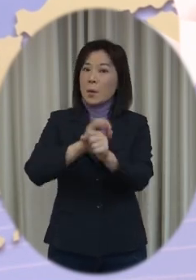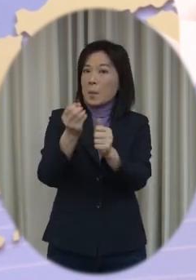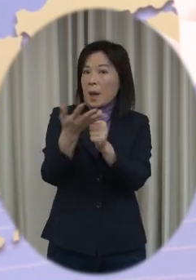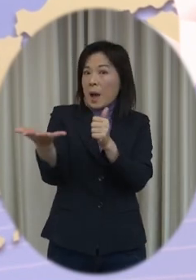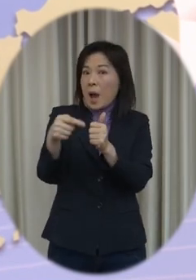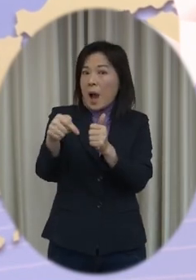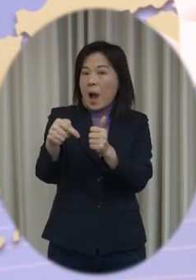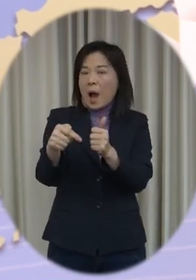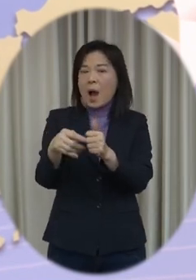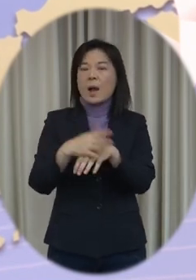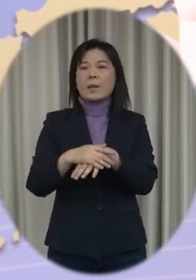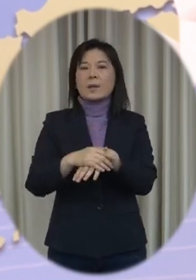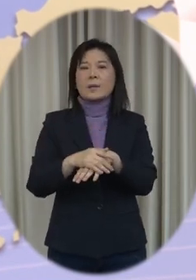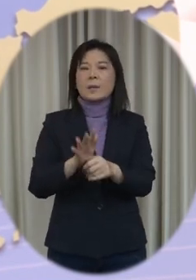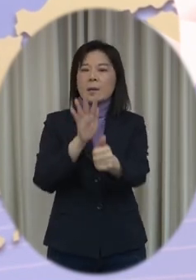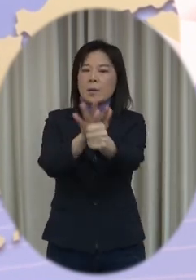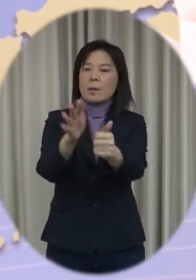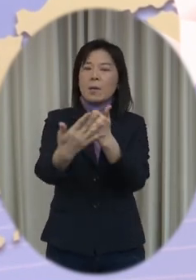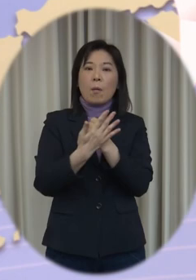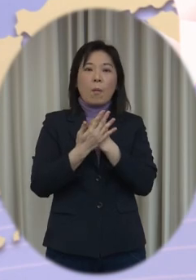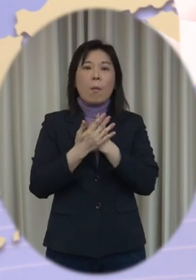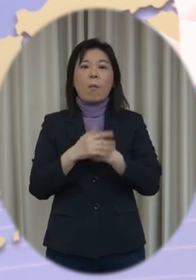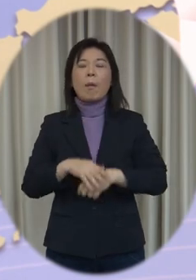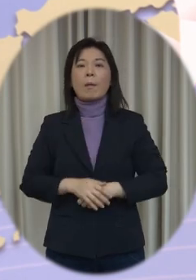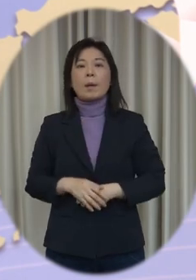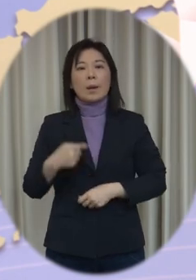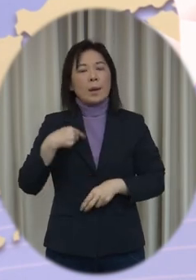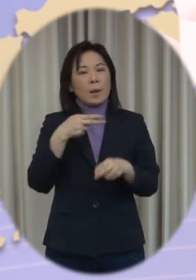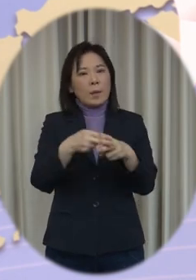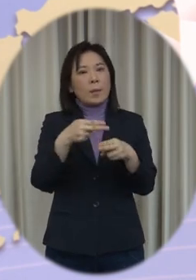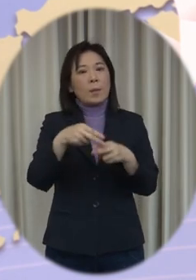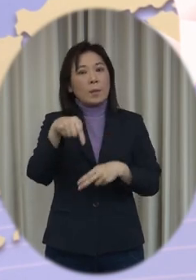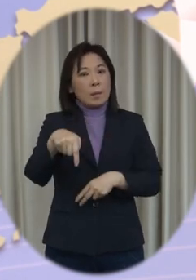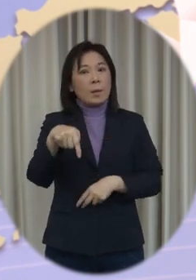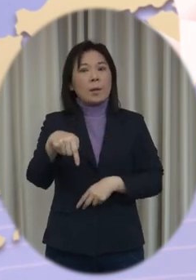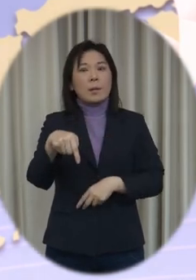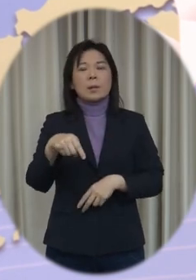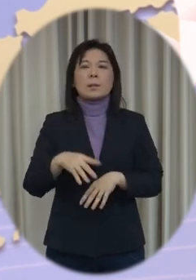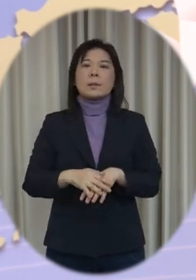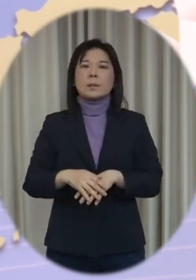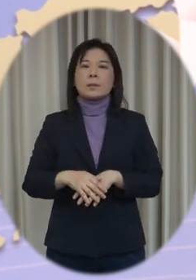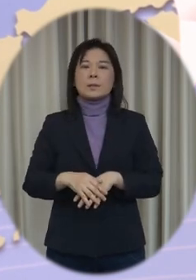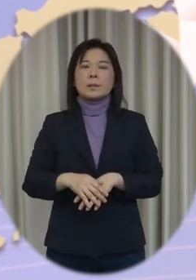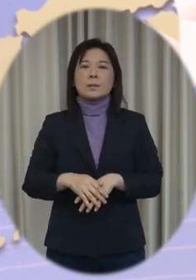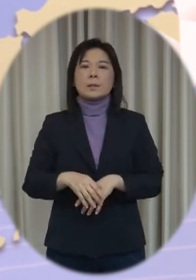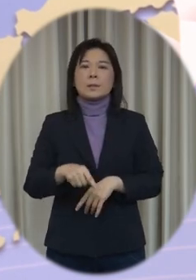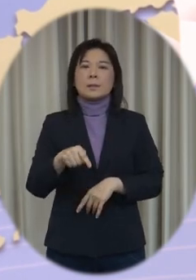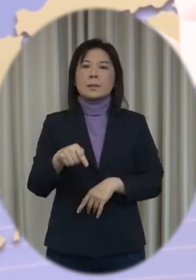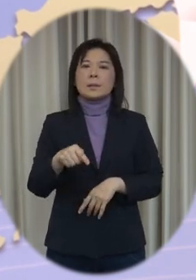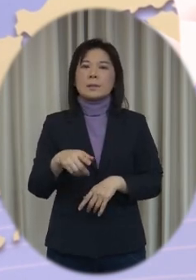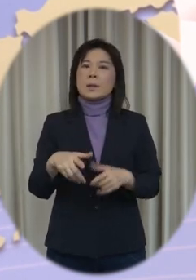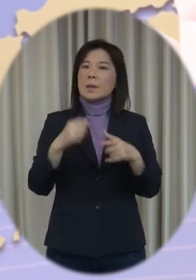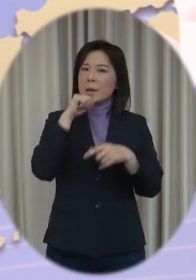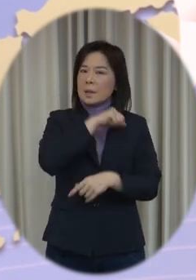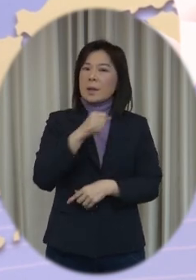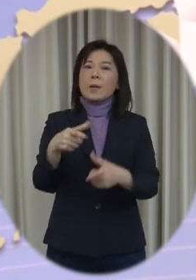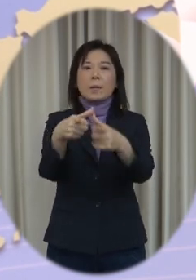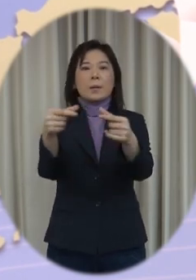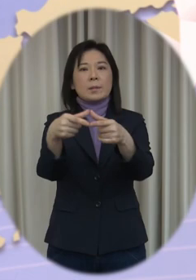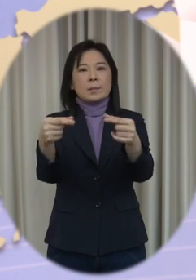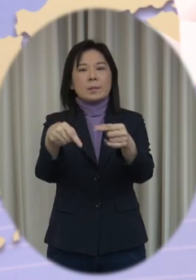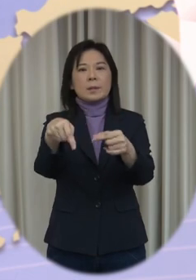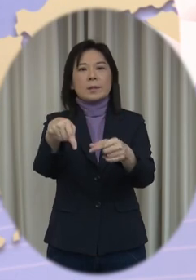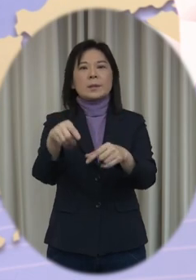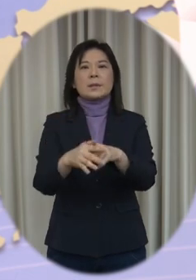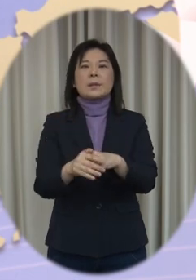期间互相支持，我相信这项主动是台湾与日本友谊的